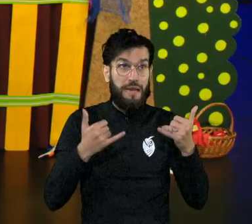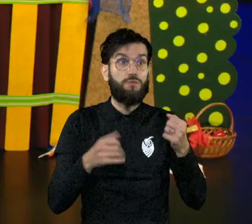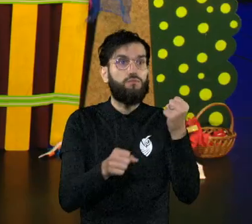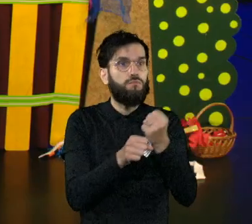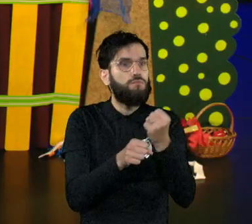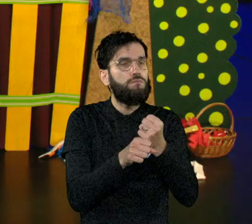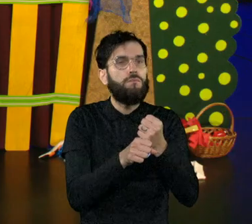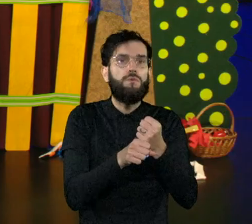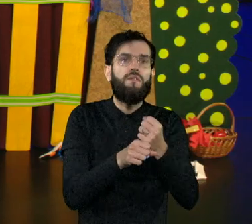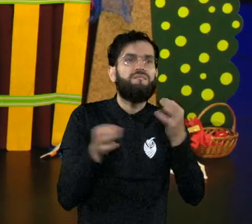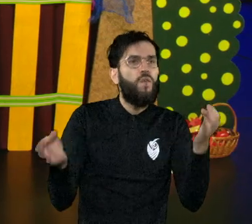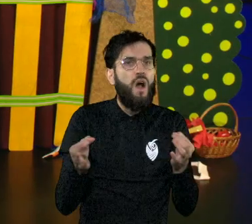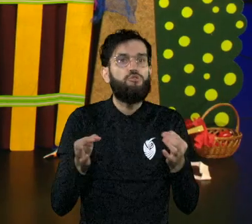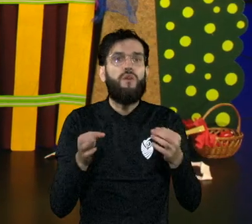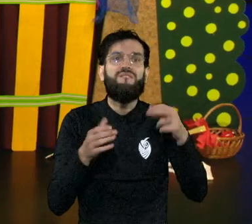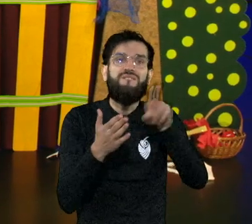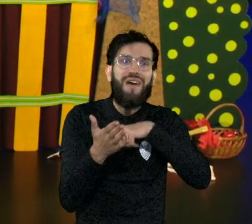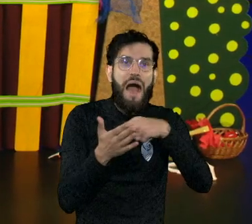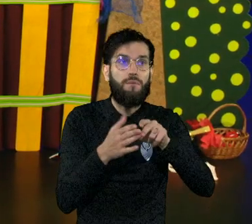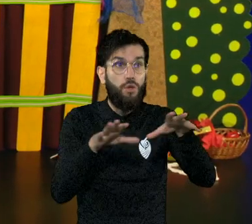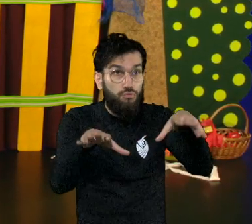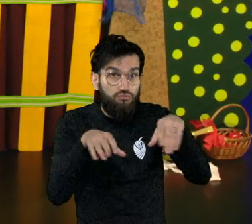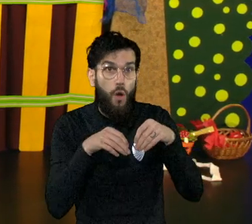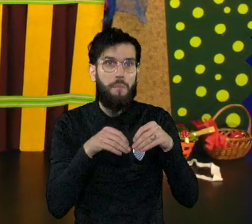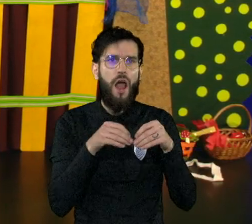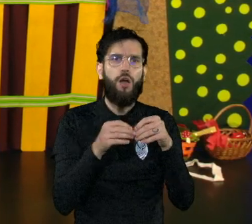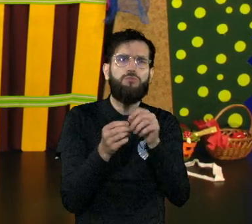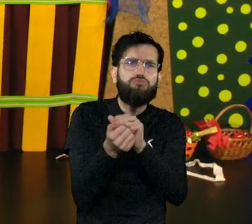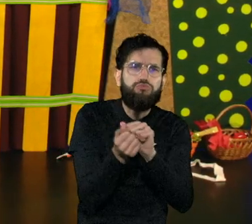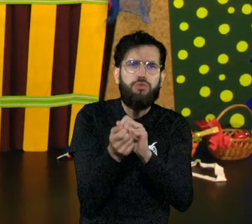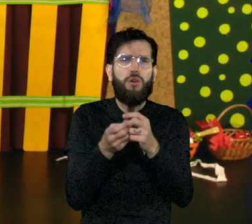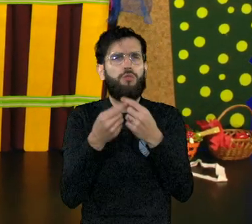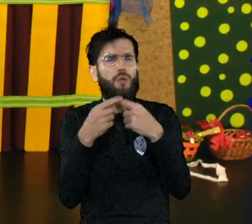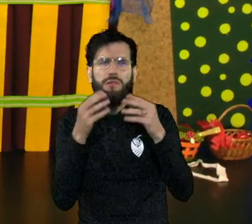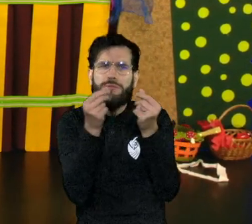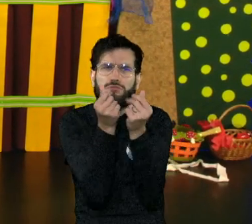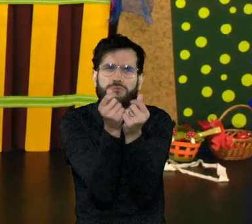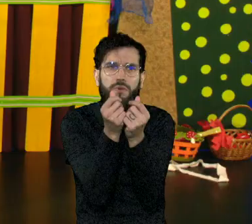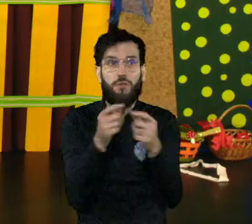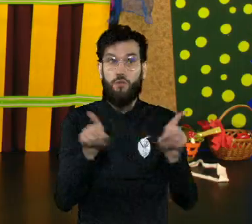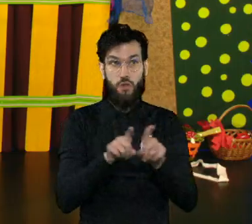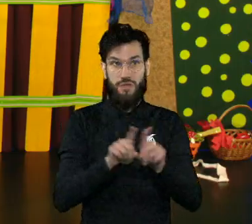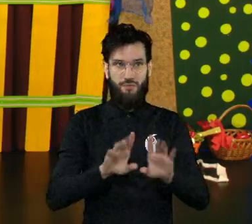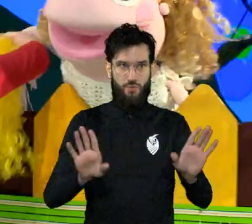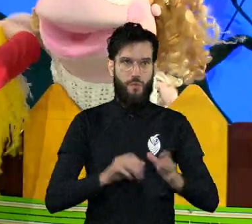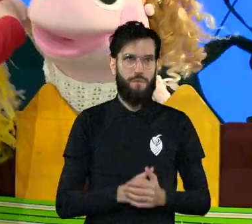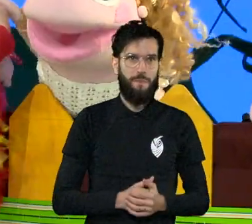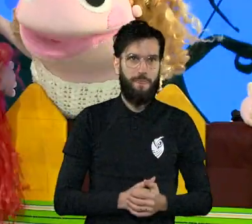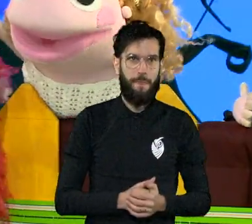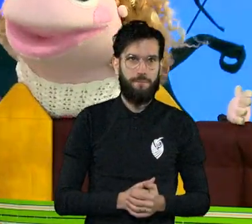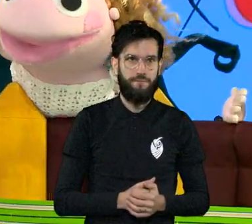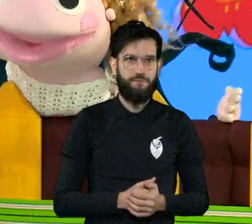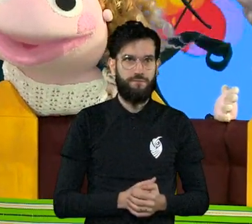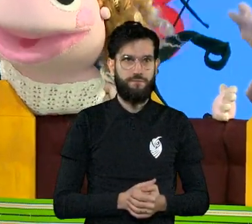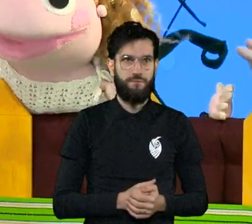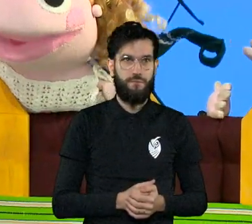opäť niečo farebné a krásne šuštivé. Počkajte, aj vám dám strapce. Jasné,